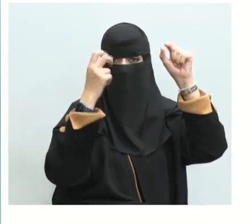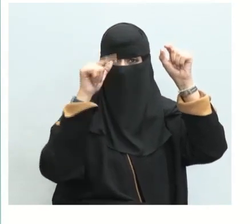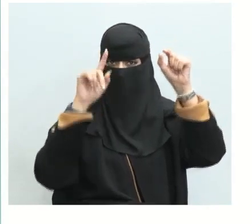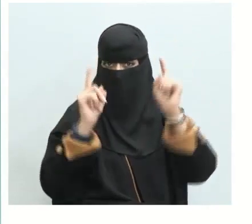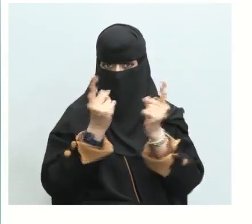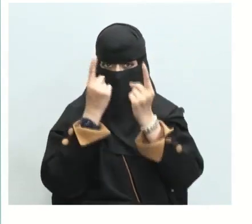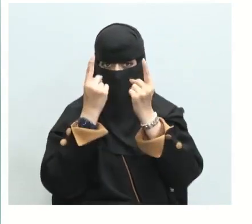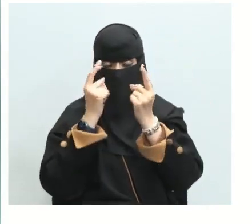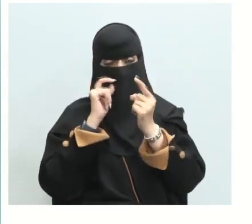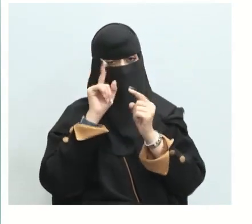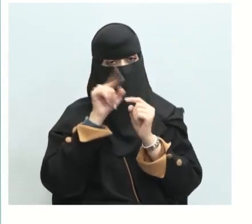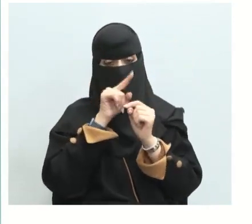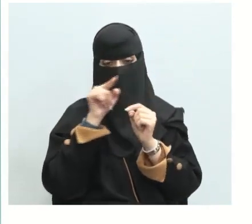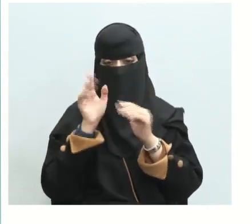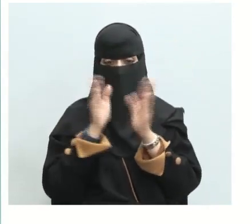سيتم